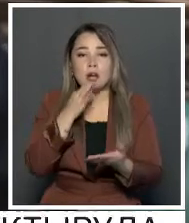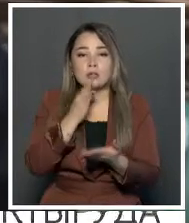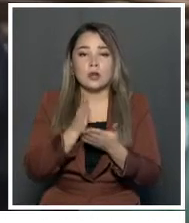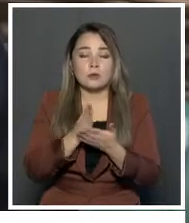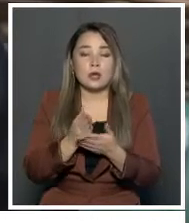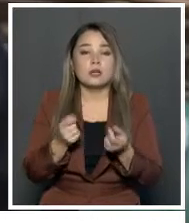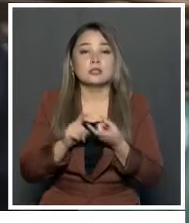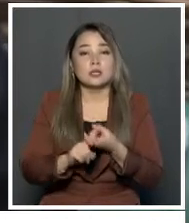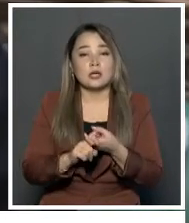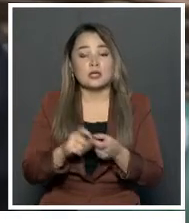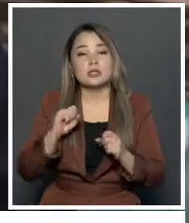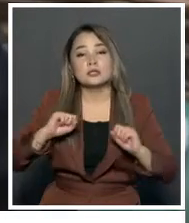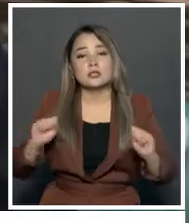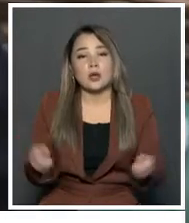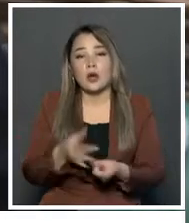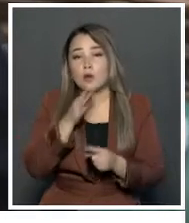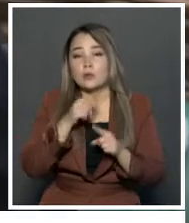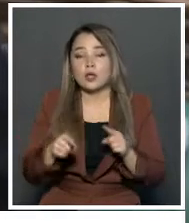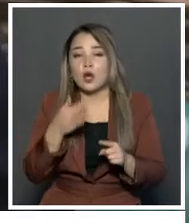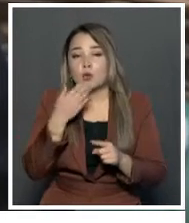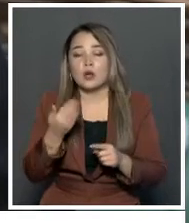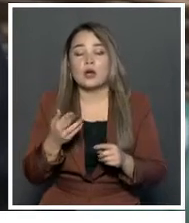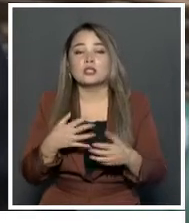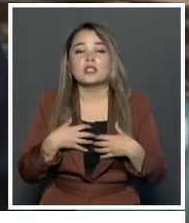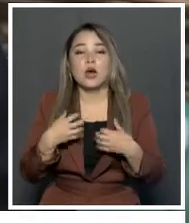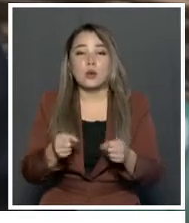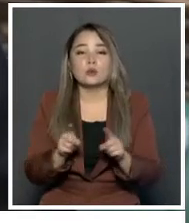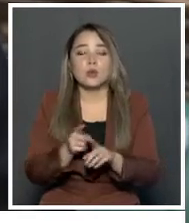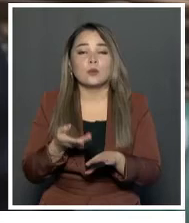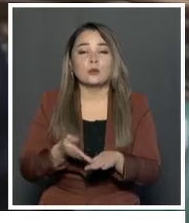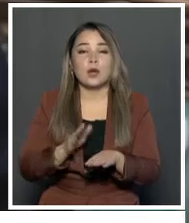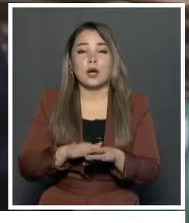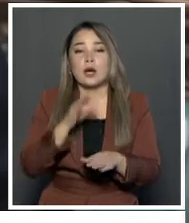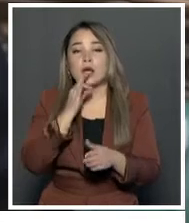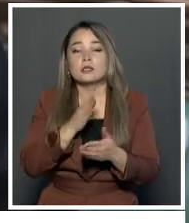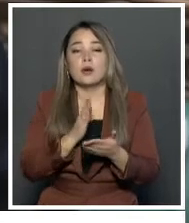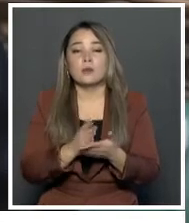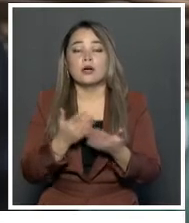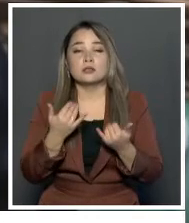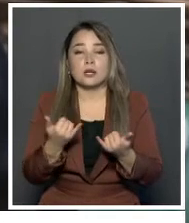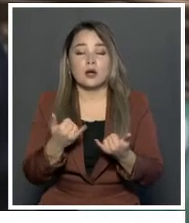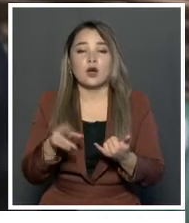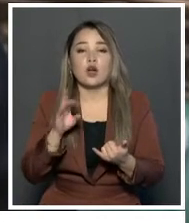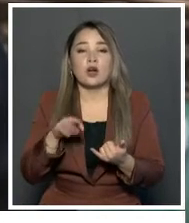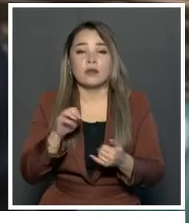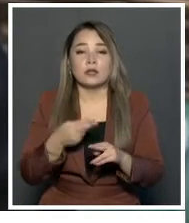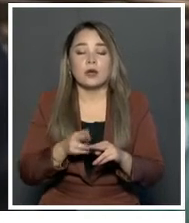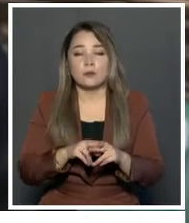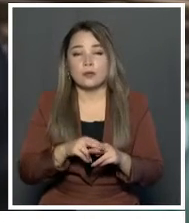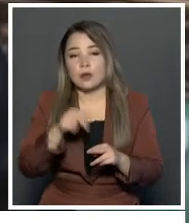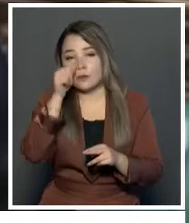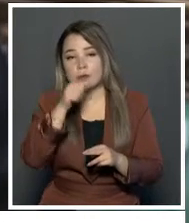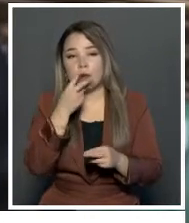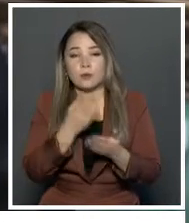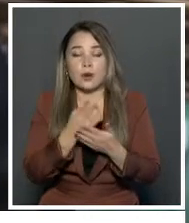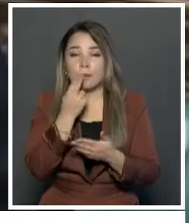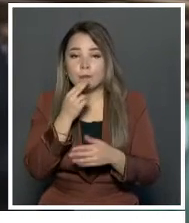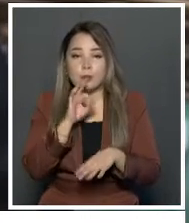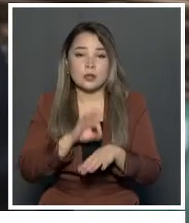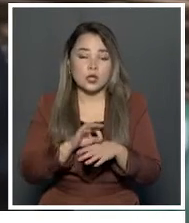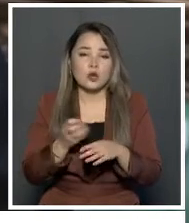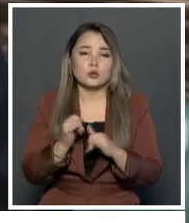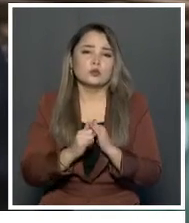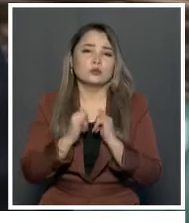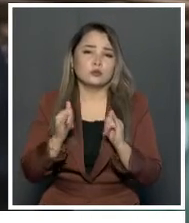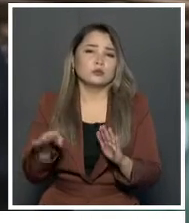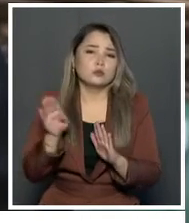Індет қыс айларында күшейіп, ұлттық денсаулық сақтау қызметіне салмақ түскелі тұр. Ковид жағадан алса, маусымдық тұмау етектен тартуы мүмкін.